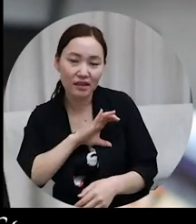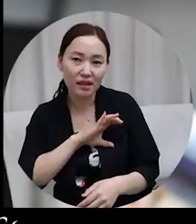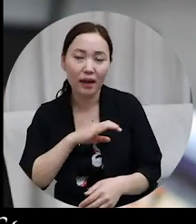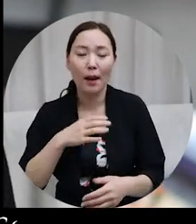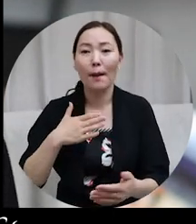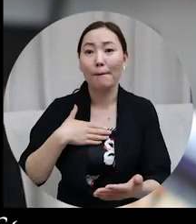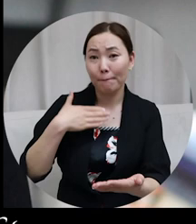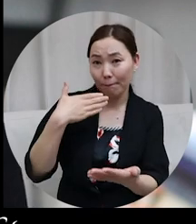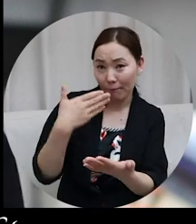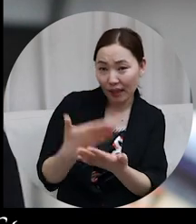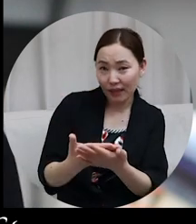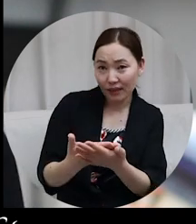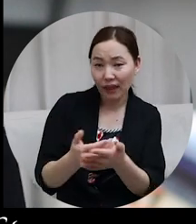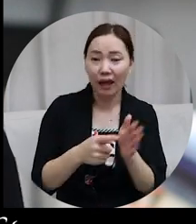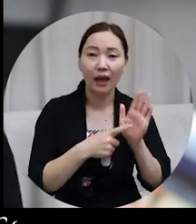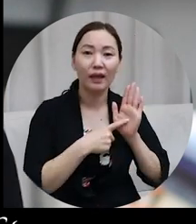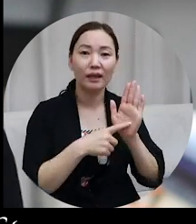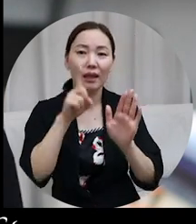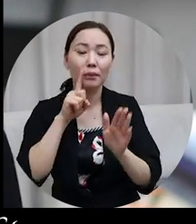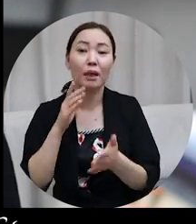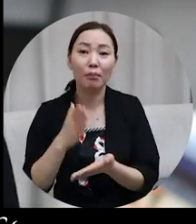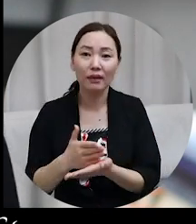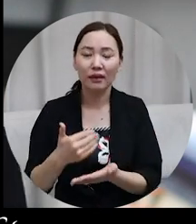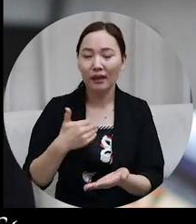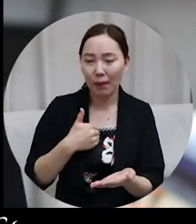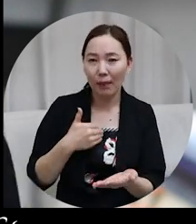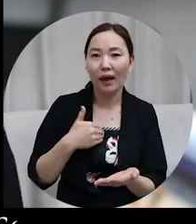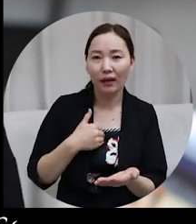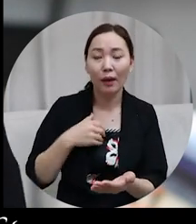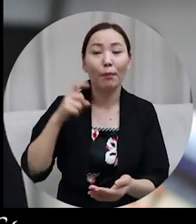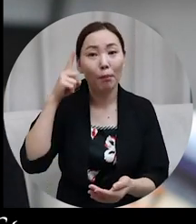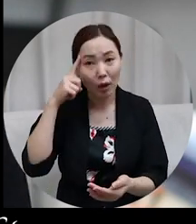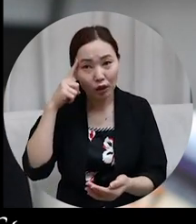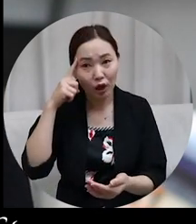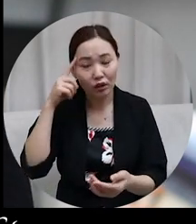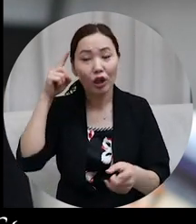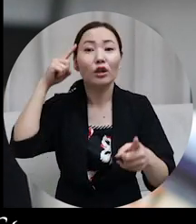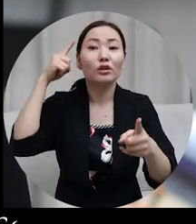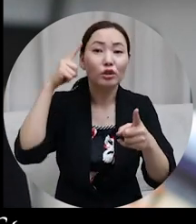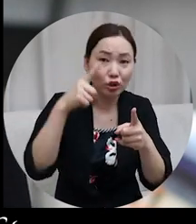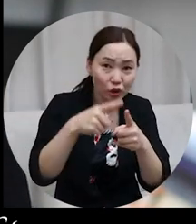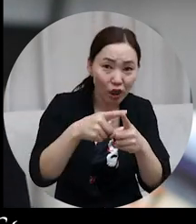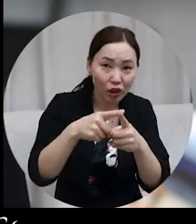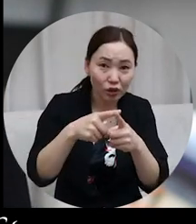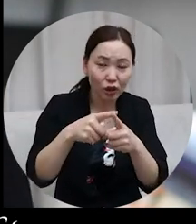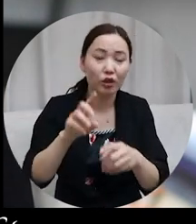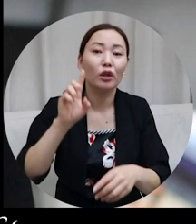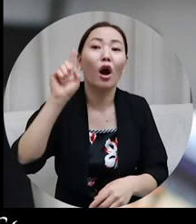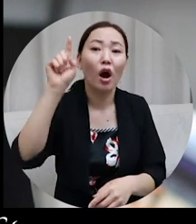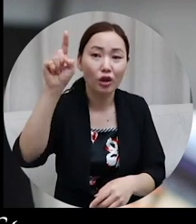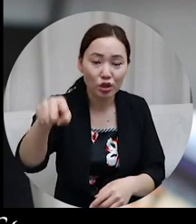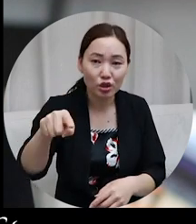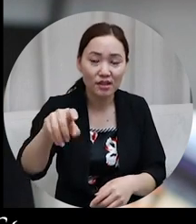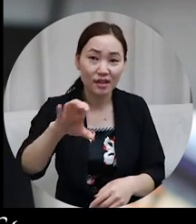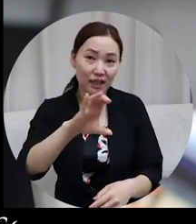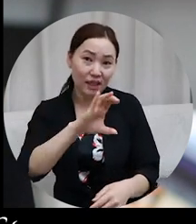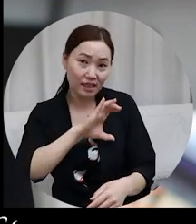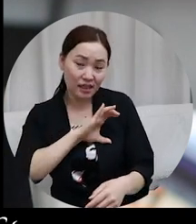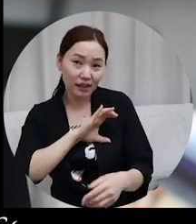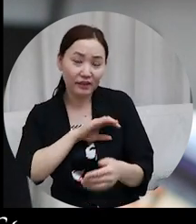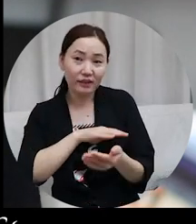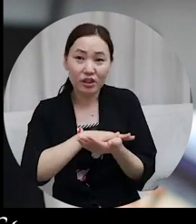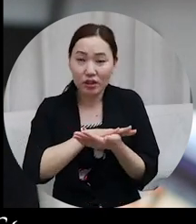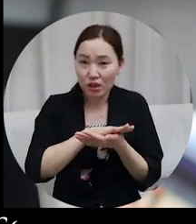Тэгээд тэр бүх хүнд л одоо үнэн сэтгэлээсээ баярлж байгаа шүү. Ямар ч байсан бүр зорж очиод банкн дээр